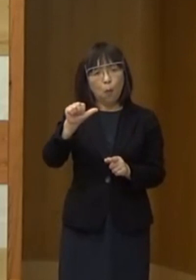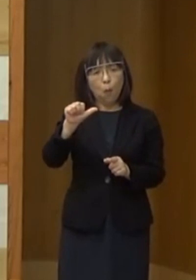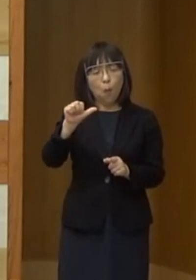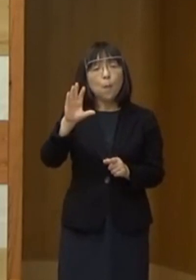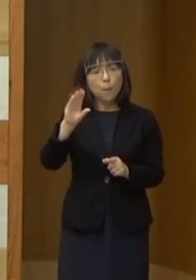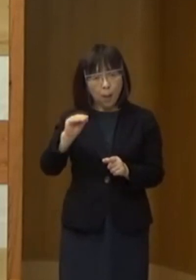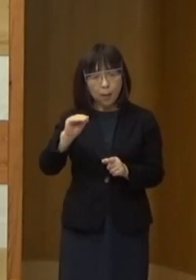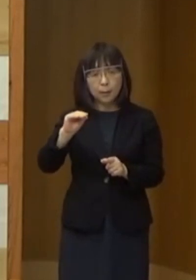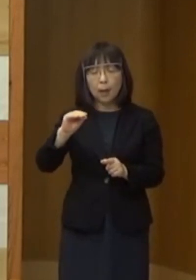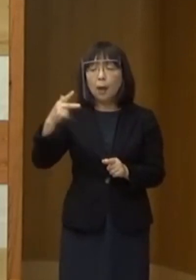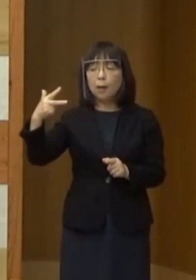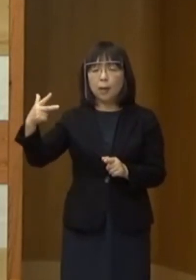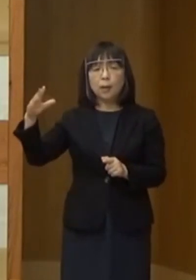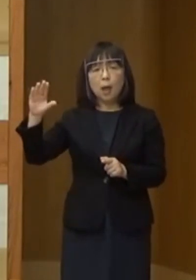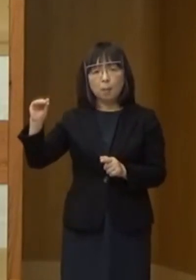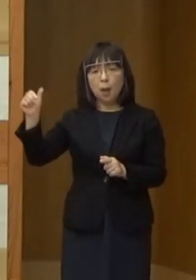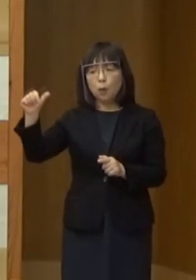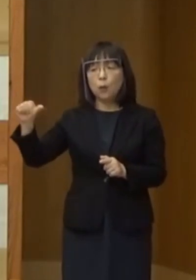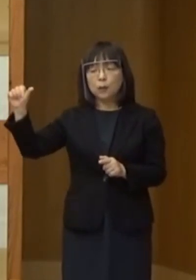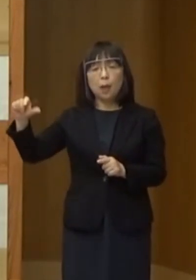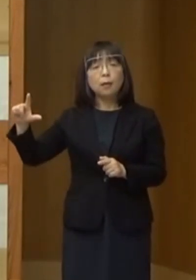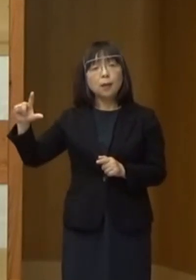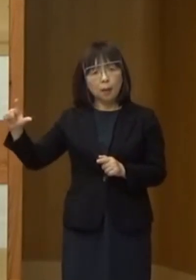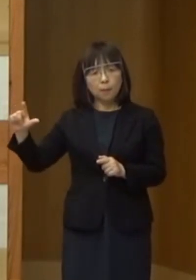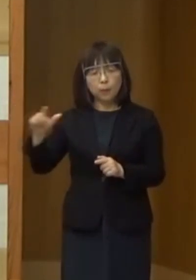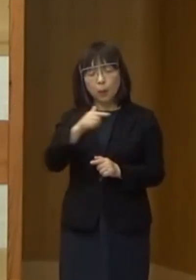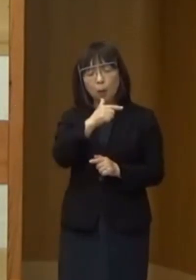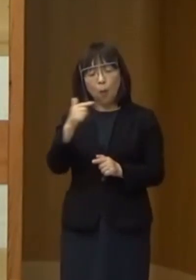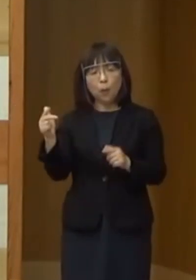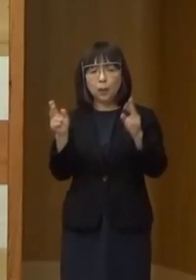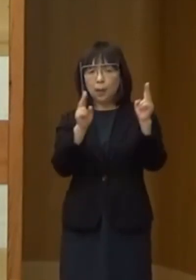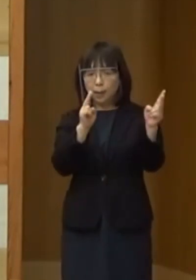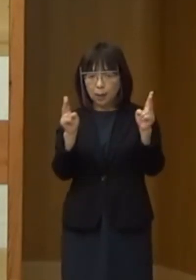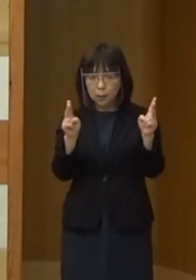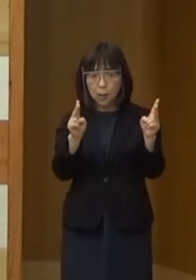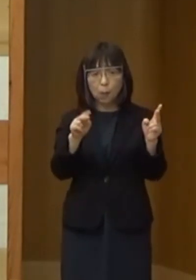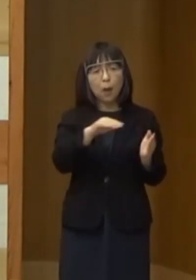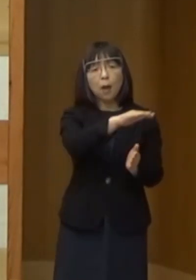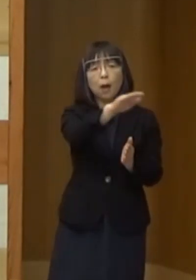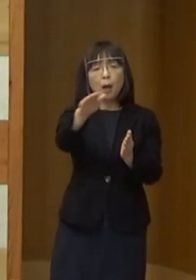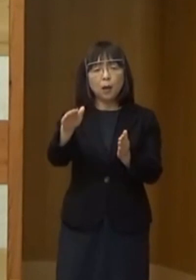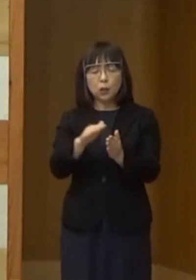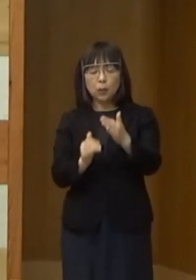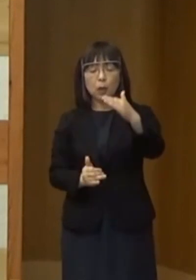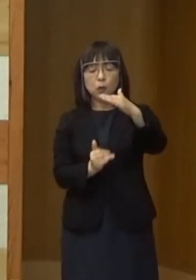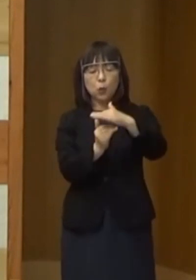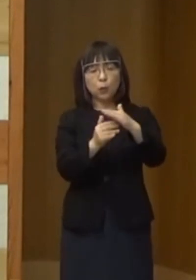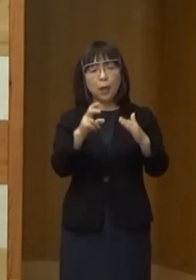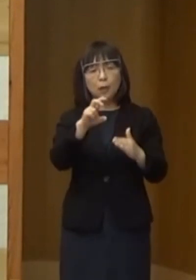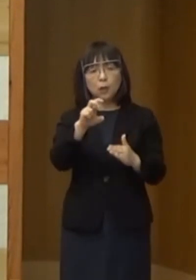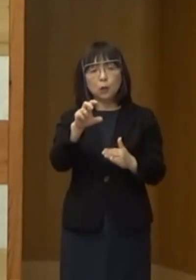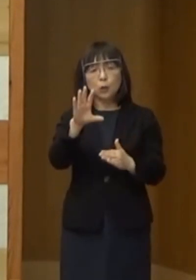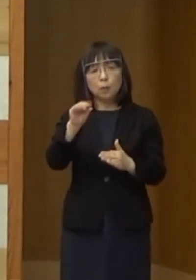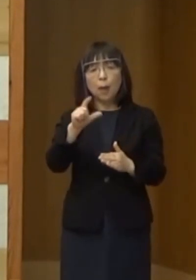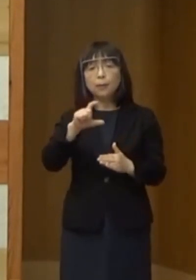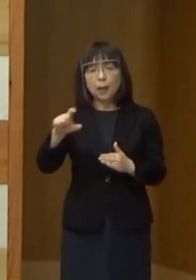2万5千円から7万5千円、大企業にはいずれの地域におきましても上限20万円となります